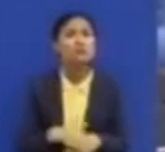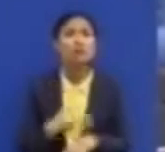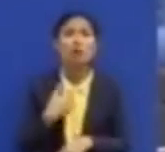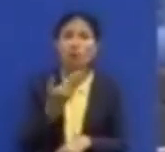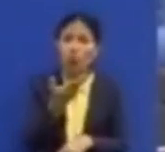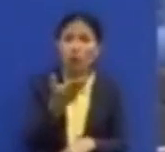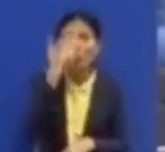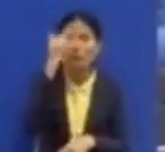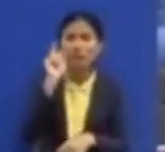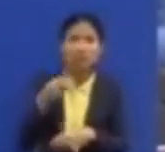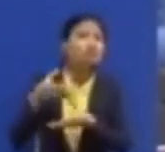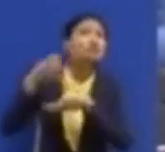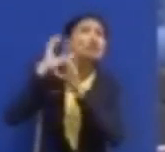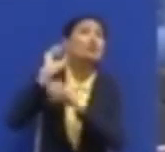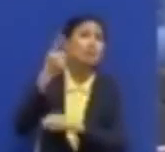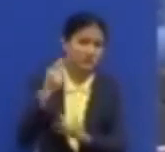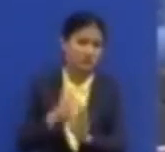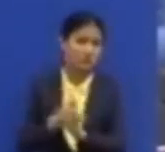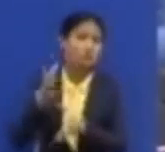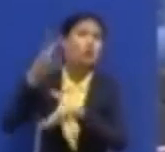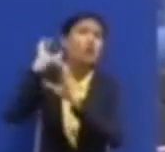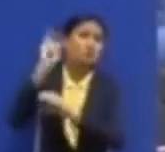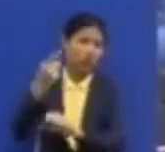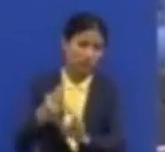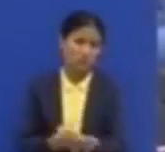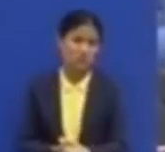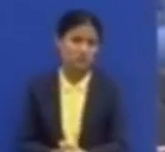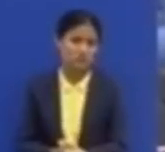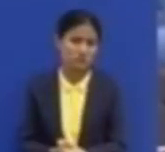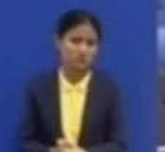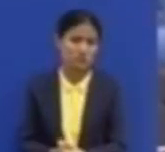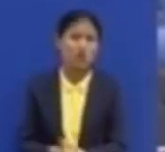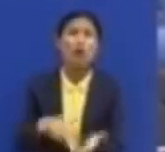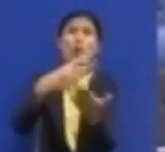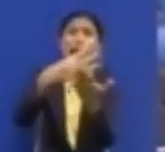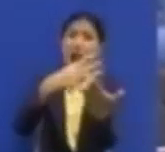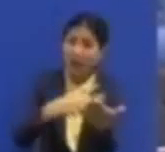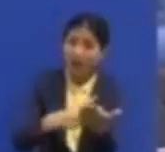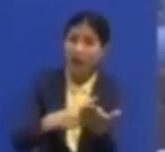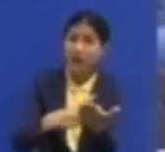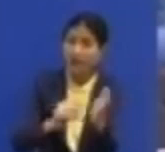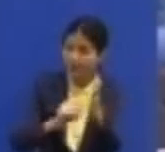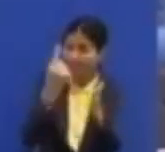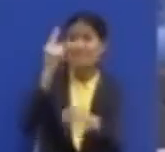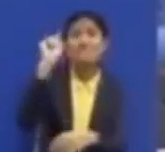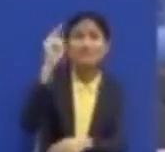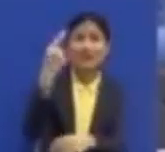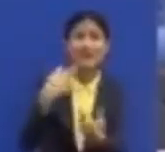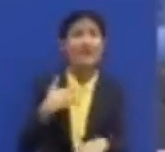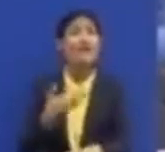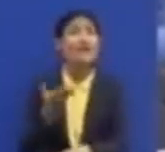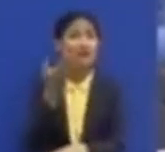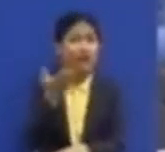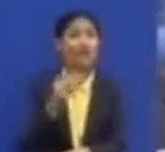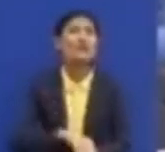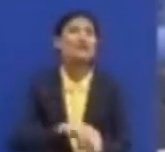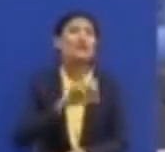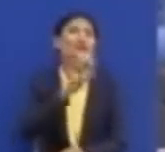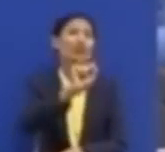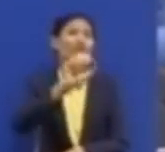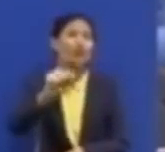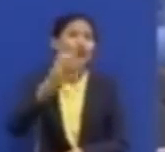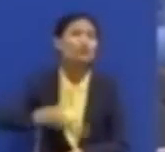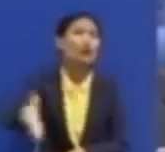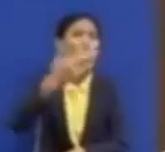ใหม่ครับกลับไปใหม่เลยขอเข้าสู่ระเบียบวาระแล้วก็ขอให้ท่านสมาชิกผู้ทรงเกียรติเสนอยติใหม่